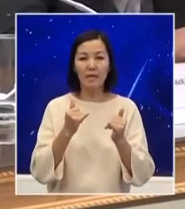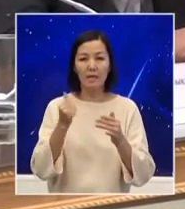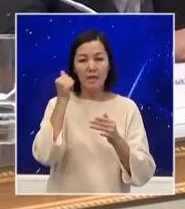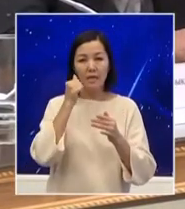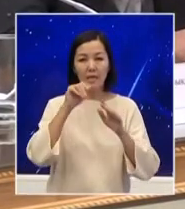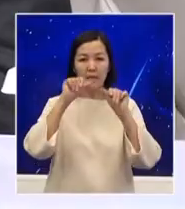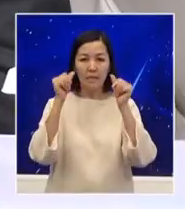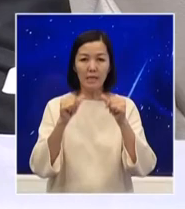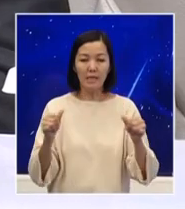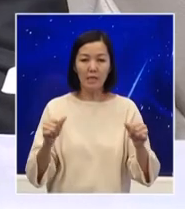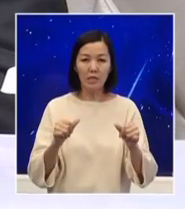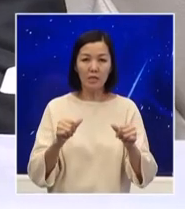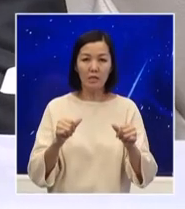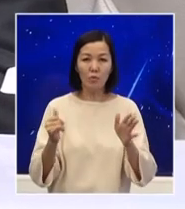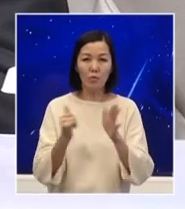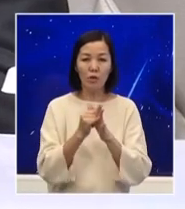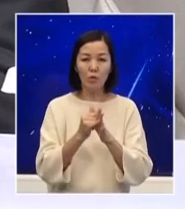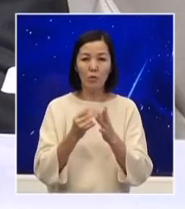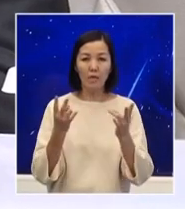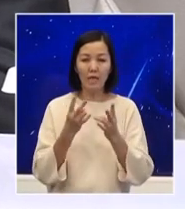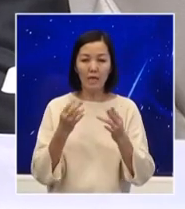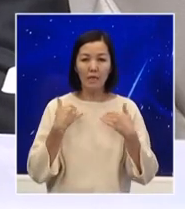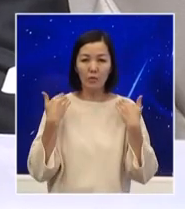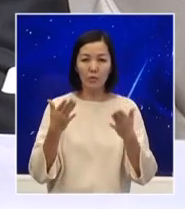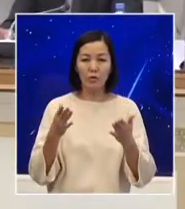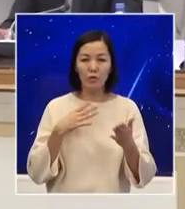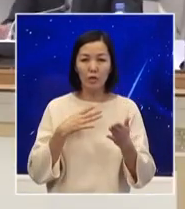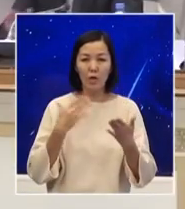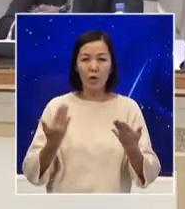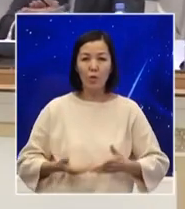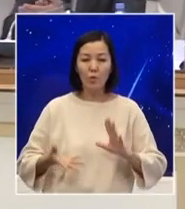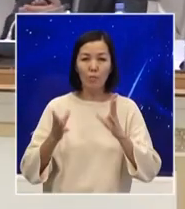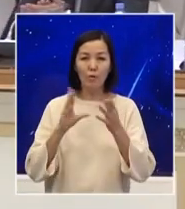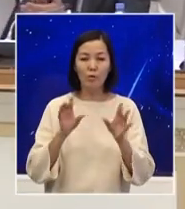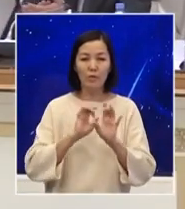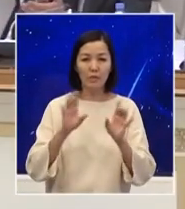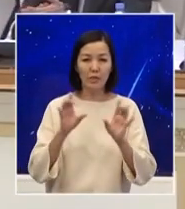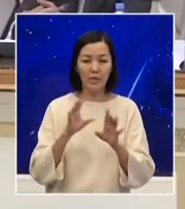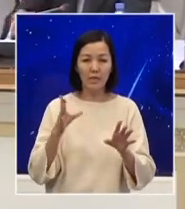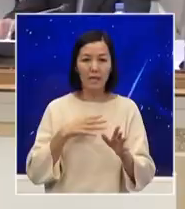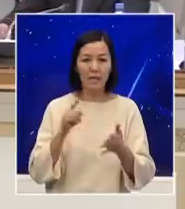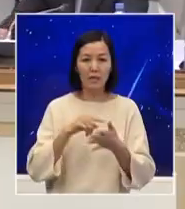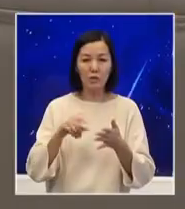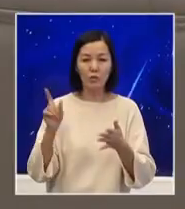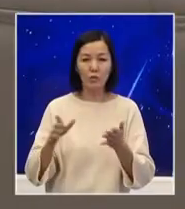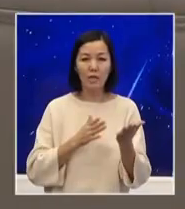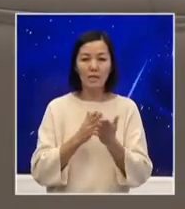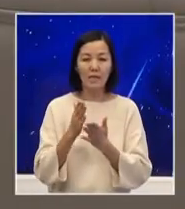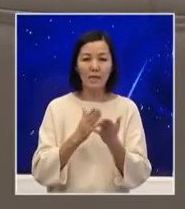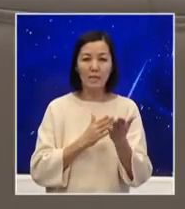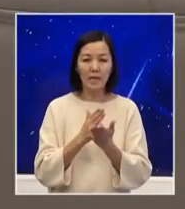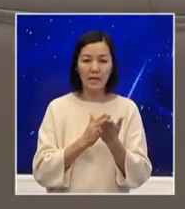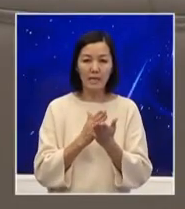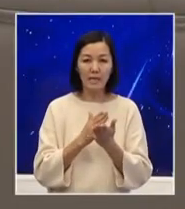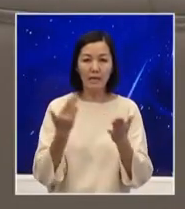ескерткіш бой көтерсе деген ұсыныс жасады. Шара аясында Әнуар Әлімжановтың өмір жолынан сыр шертілді. Сондай-ақ қаламгердің саяси қайраткерлігі